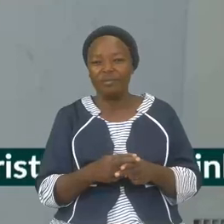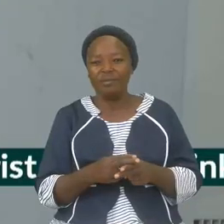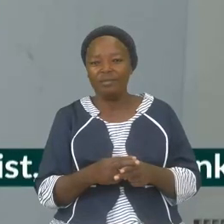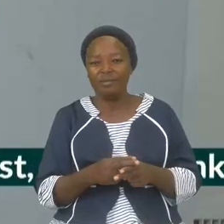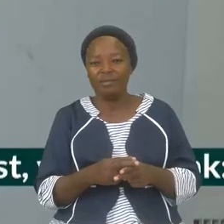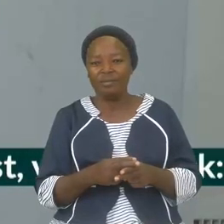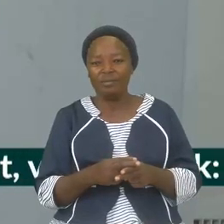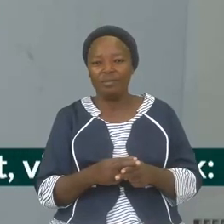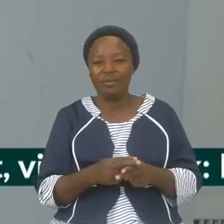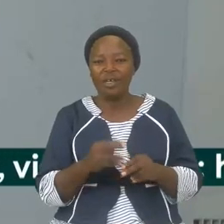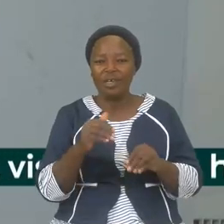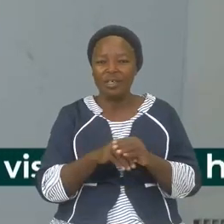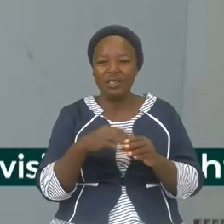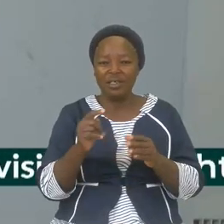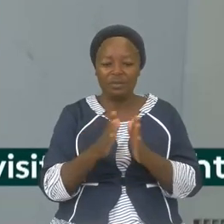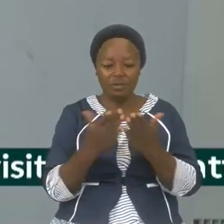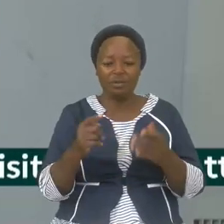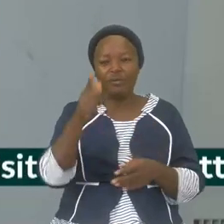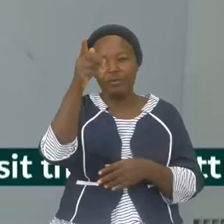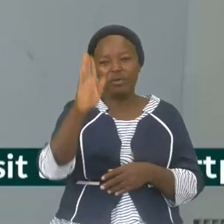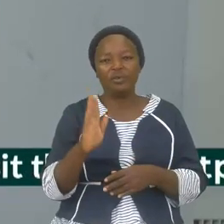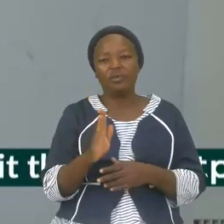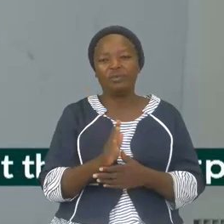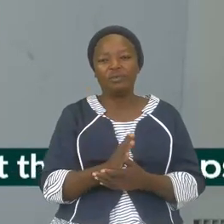D'avoir votre nom dans le livre de